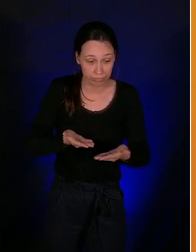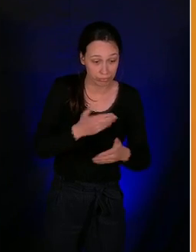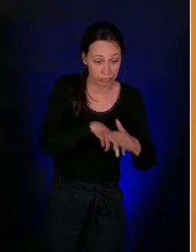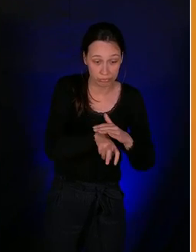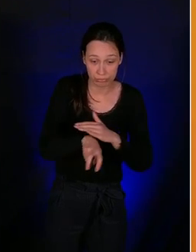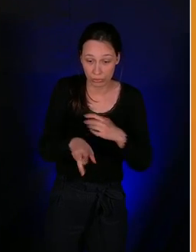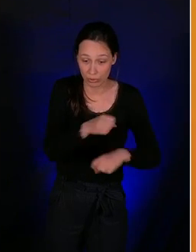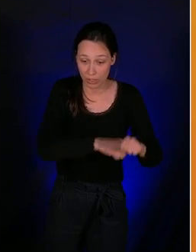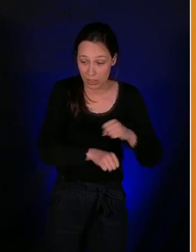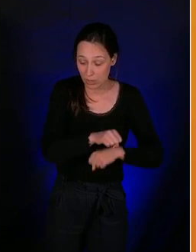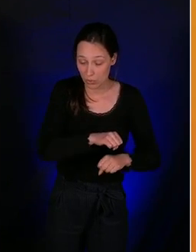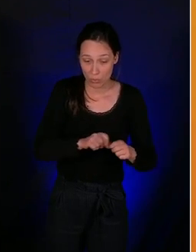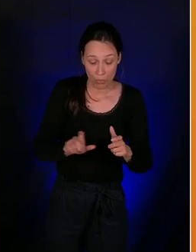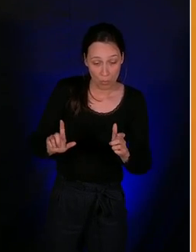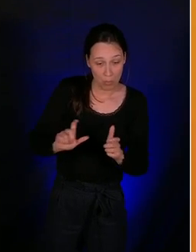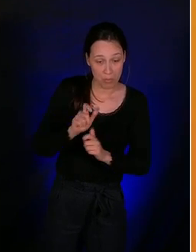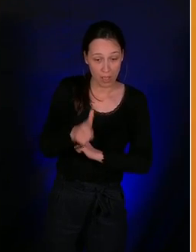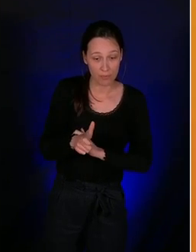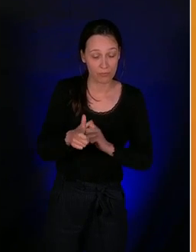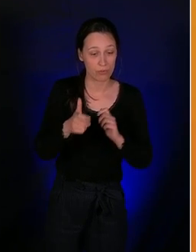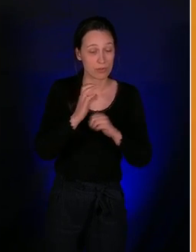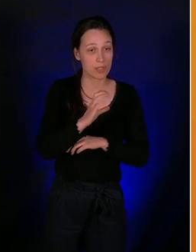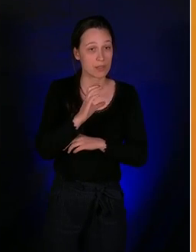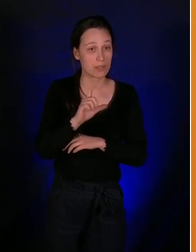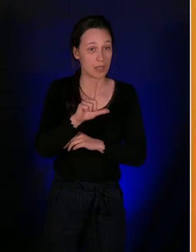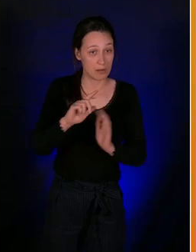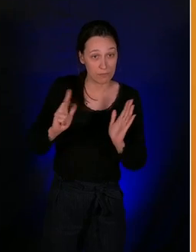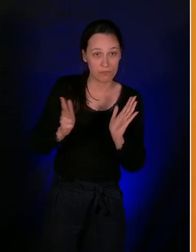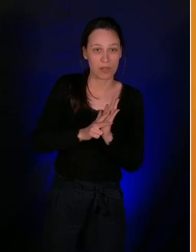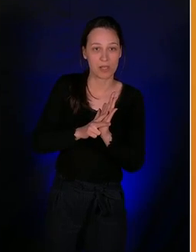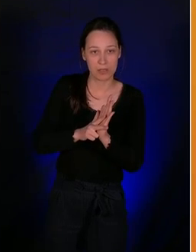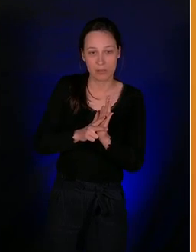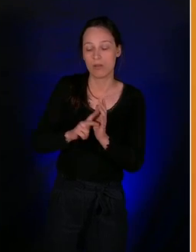et par une validation de notre CCN.